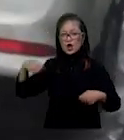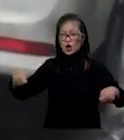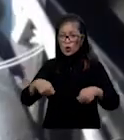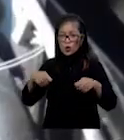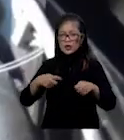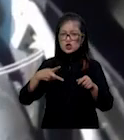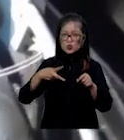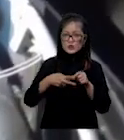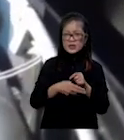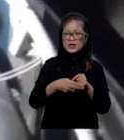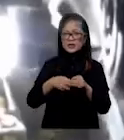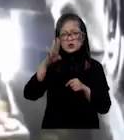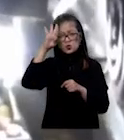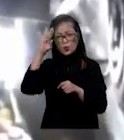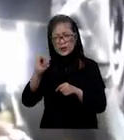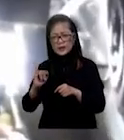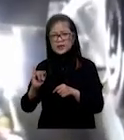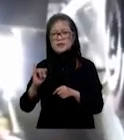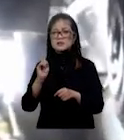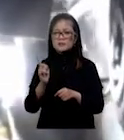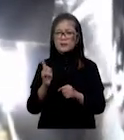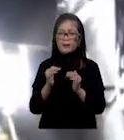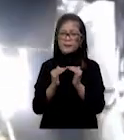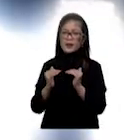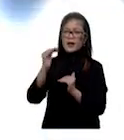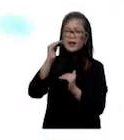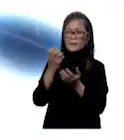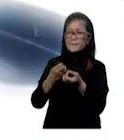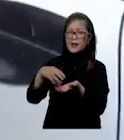membuat harganya naik melebihi harga yang ditetapkan oleh pemerintah.